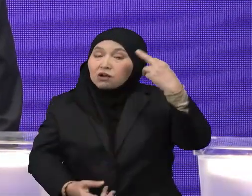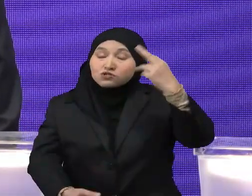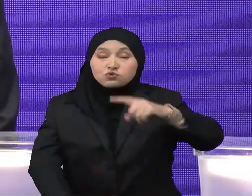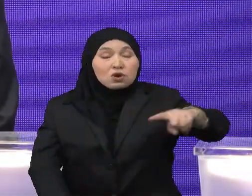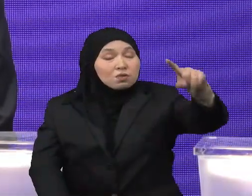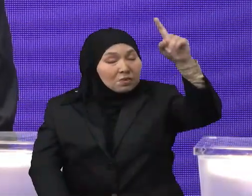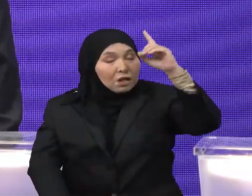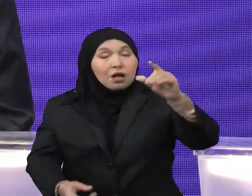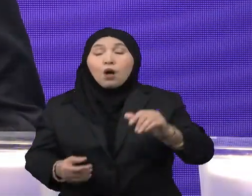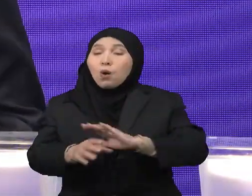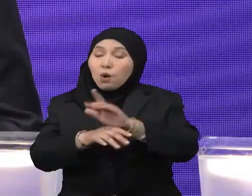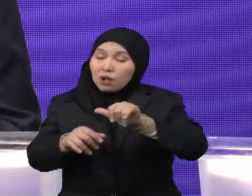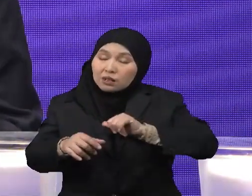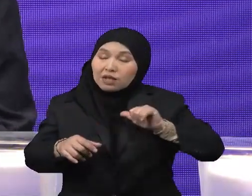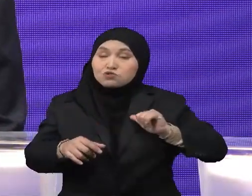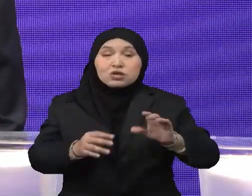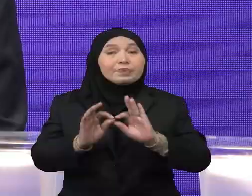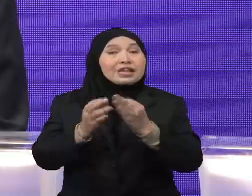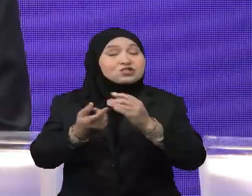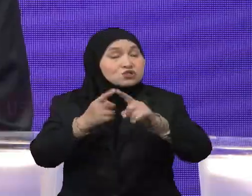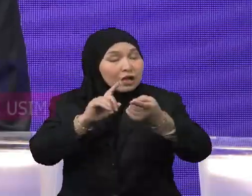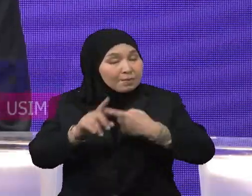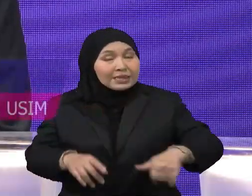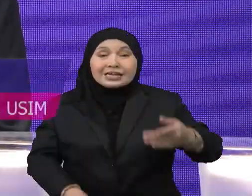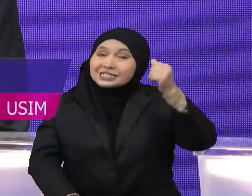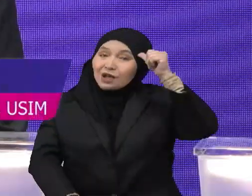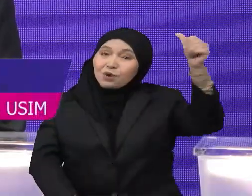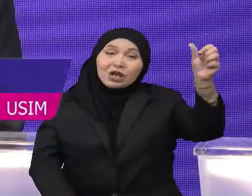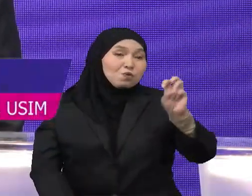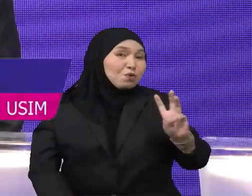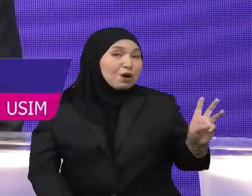ala alihi Assalamualaikum warahmatullahi wabarakatuh